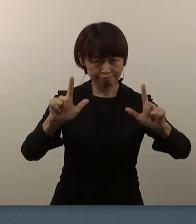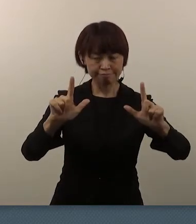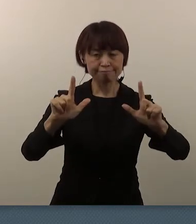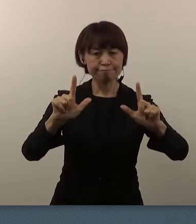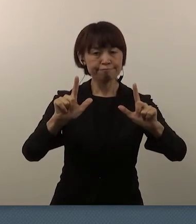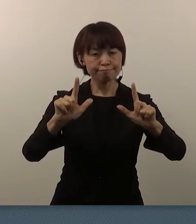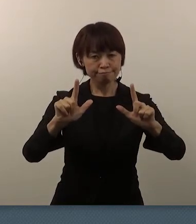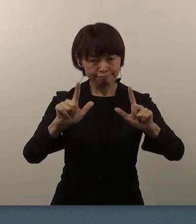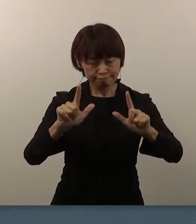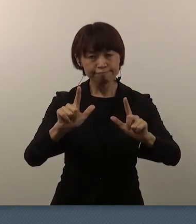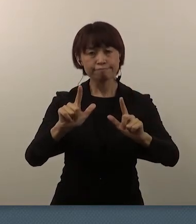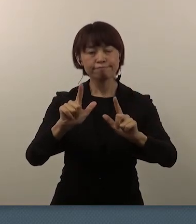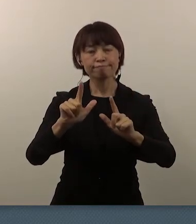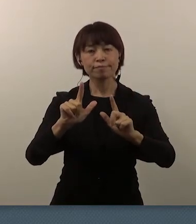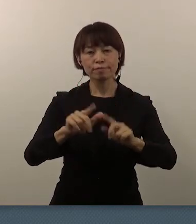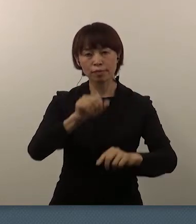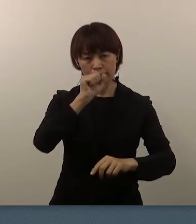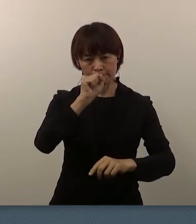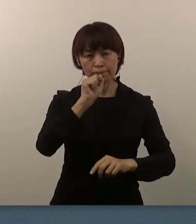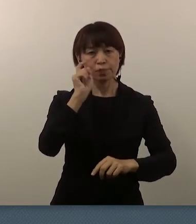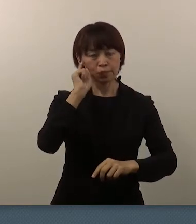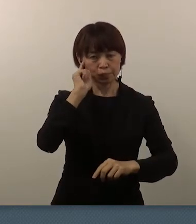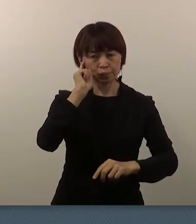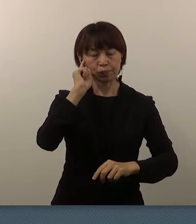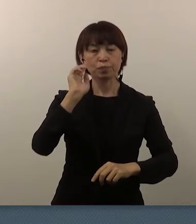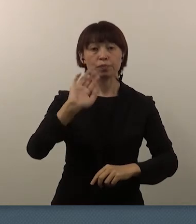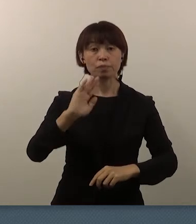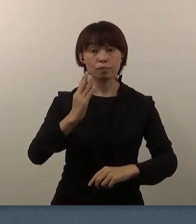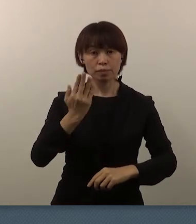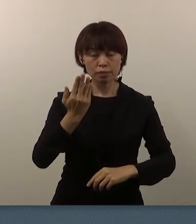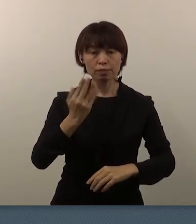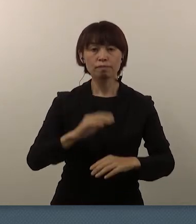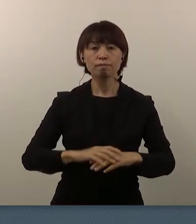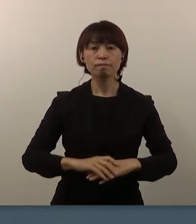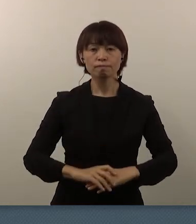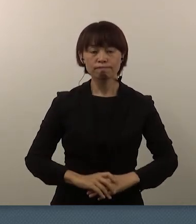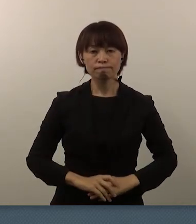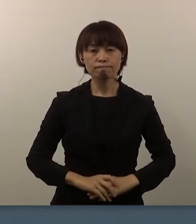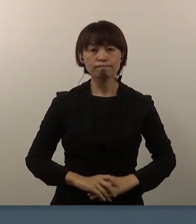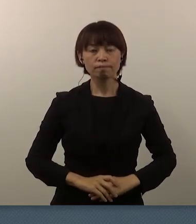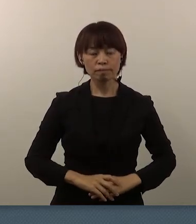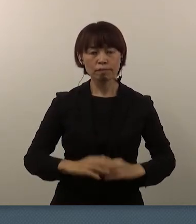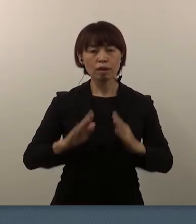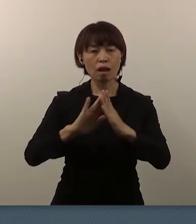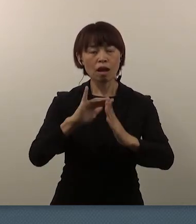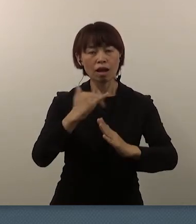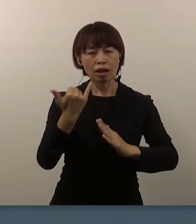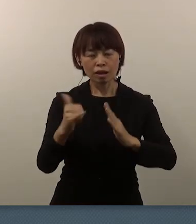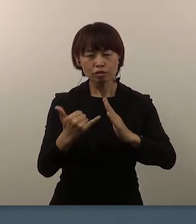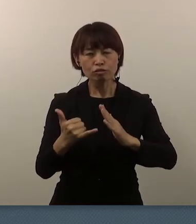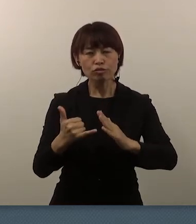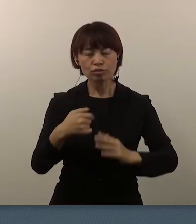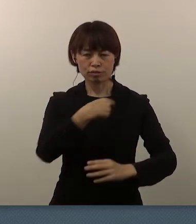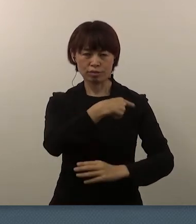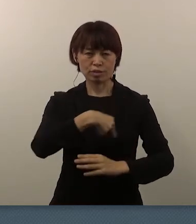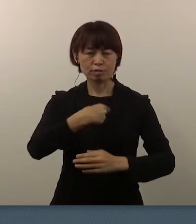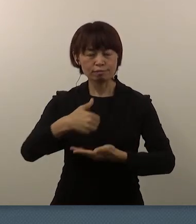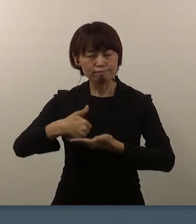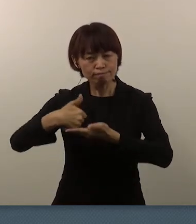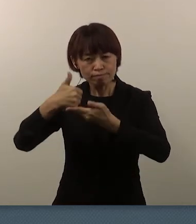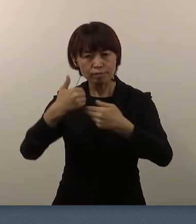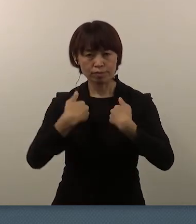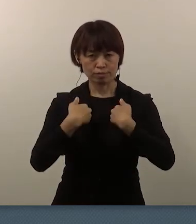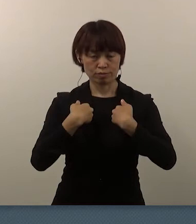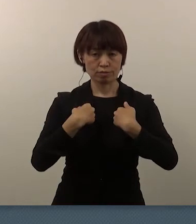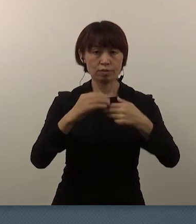挙げてくるということに、まあ、持っていきたいと思うんですが、しかし、ご家族のお気持ちもありますから、それを県がご家族の